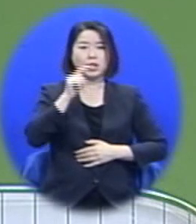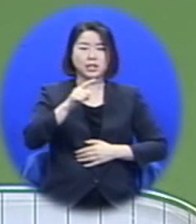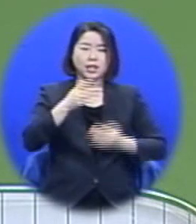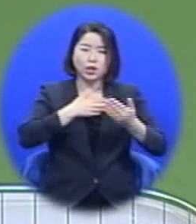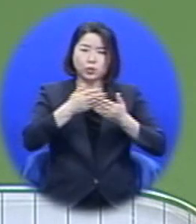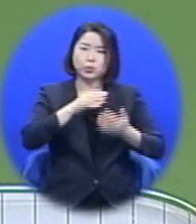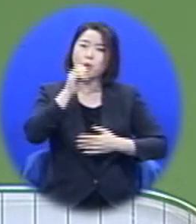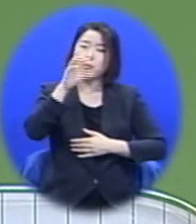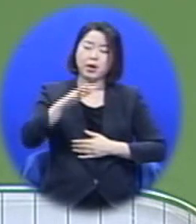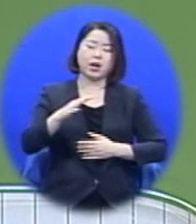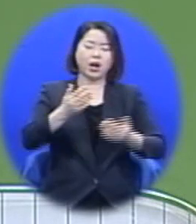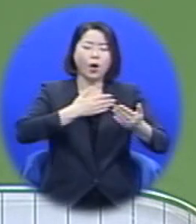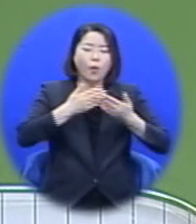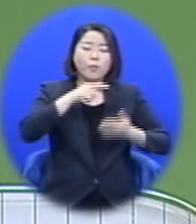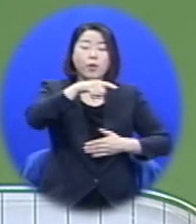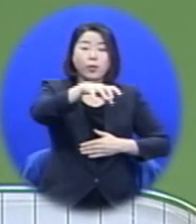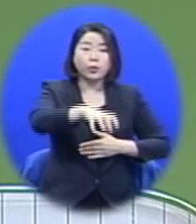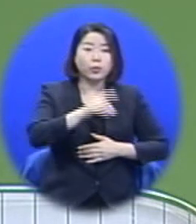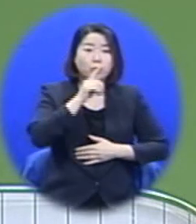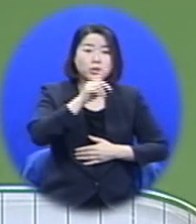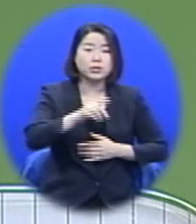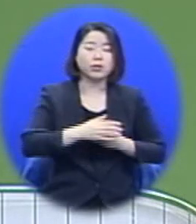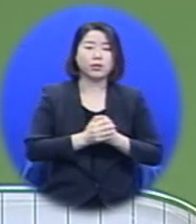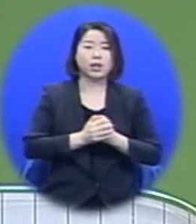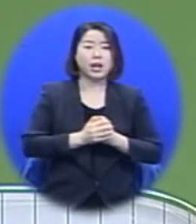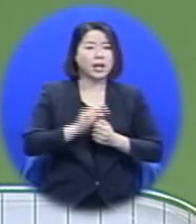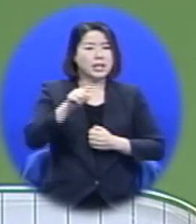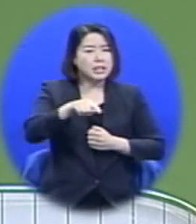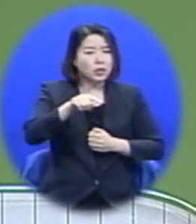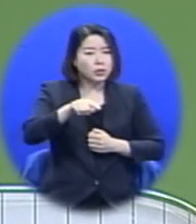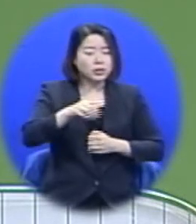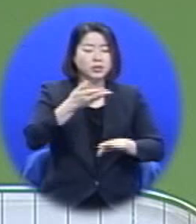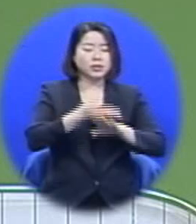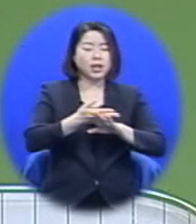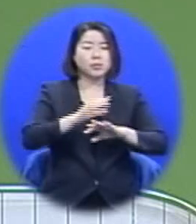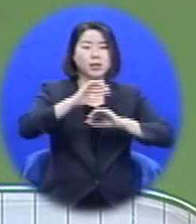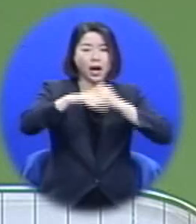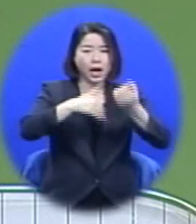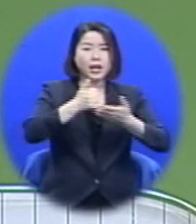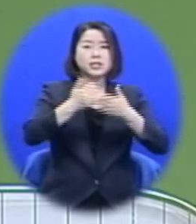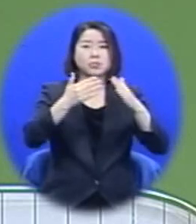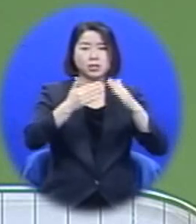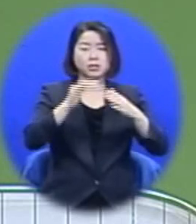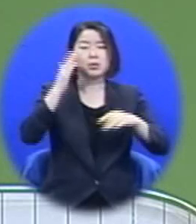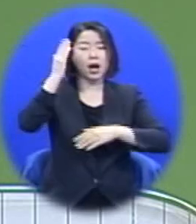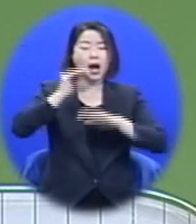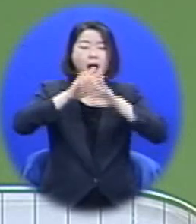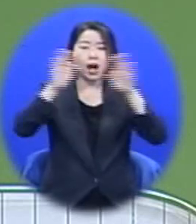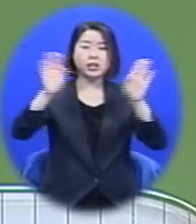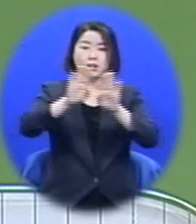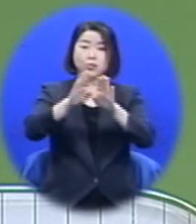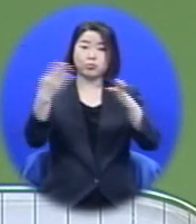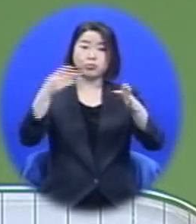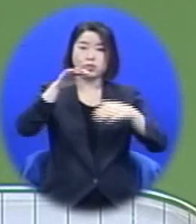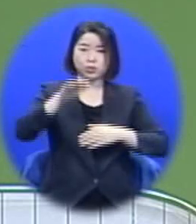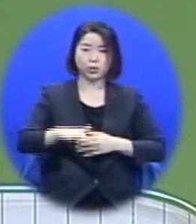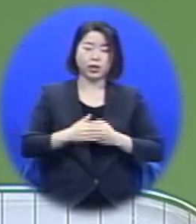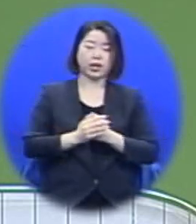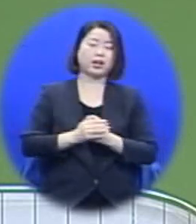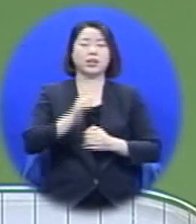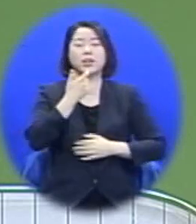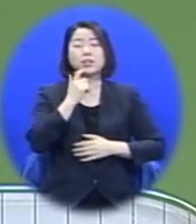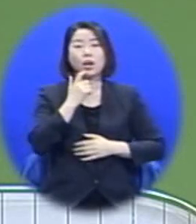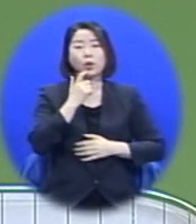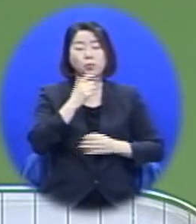두 렵 또 다 이곳이 5 이것은 다름 아닌 하나님의 집이 5 이는 하늘의 무늬로 다 야곱이 놀랜 것은